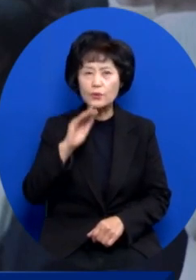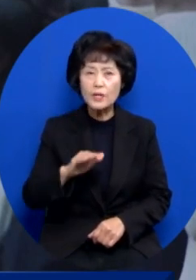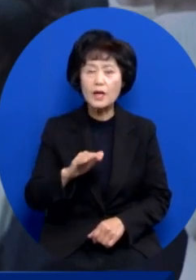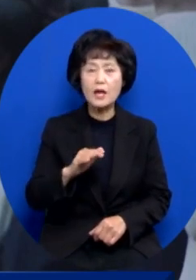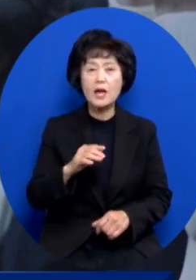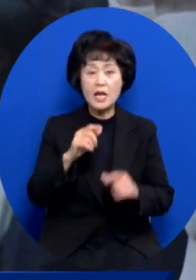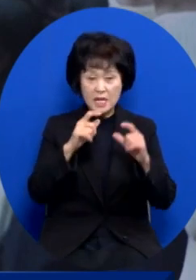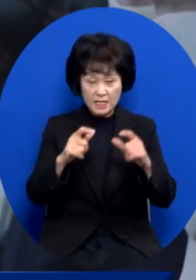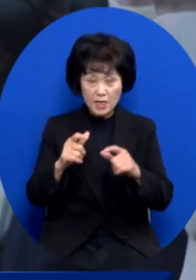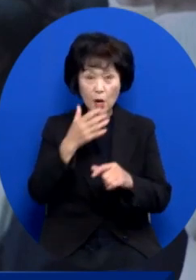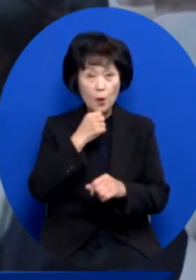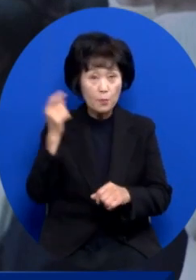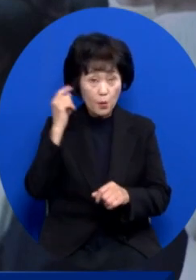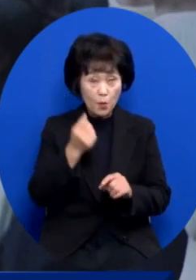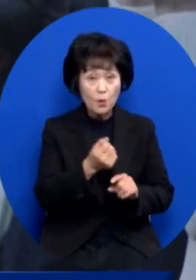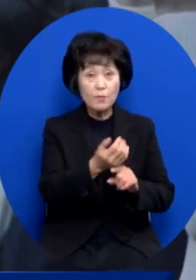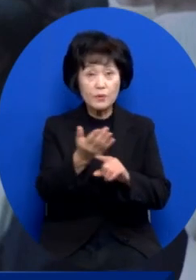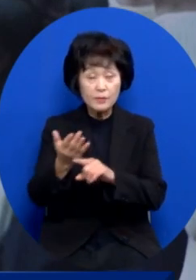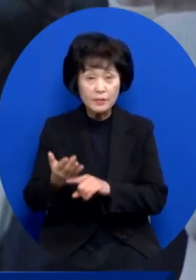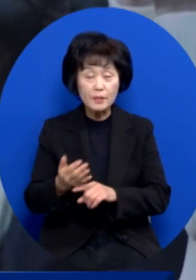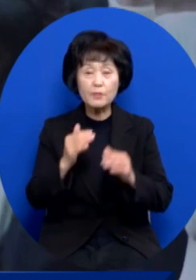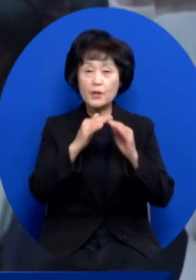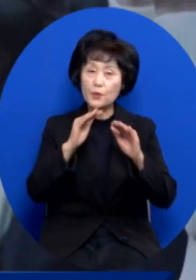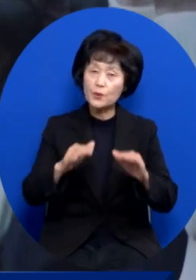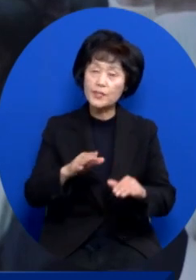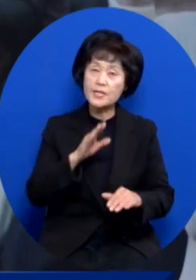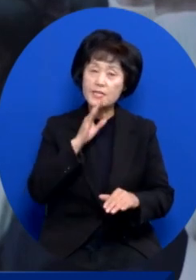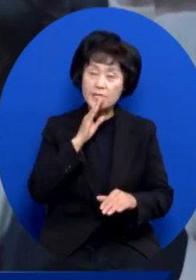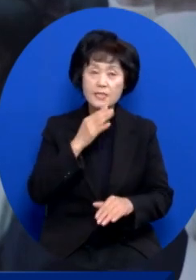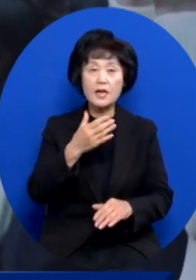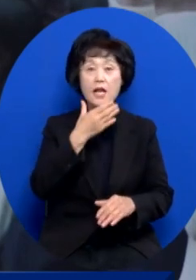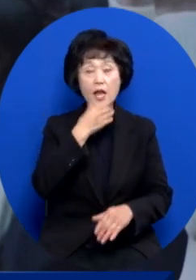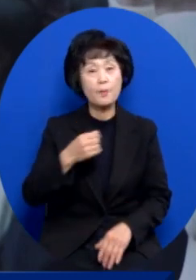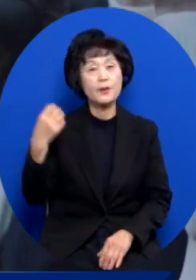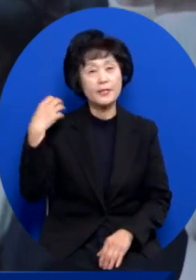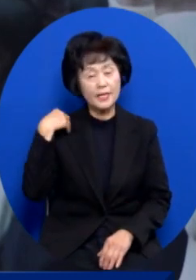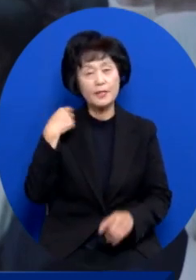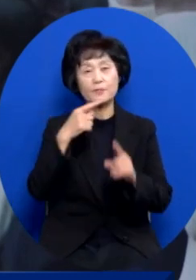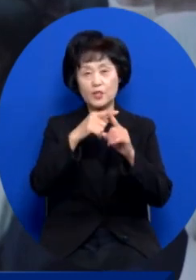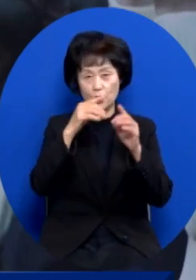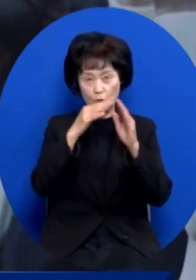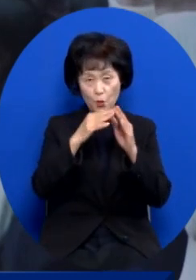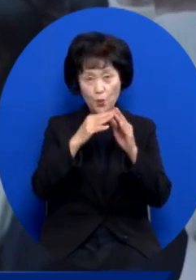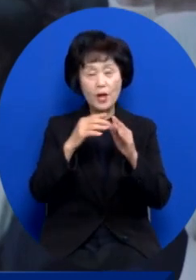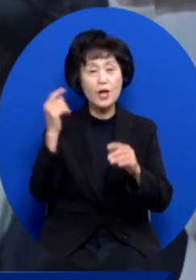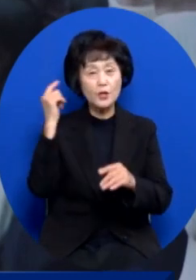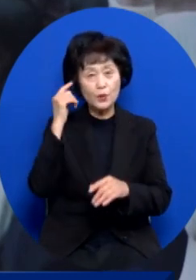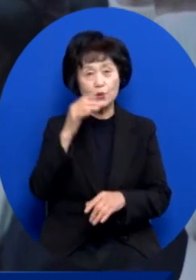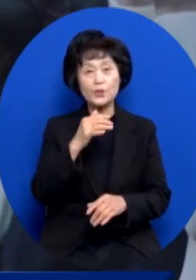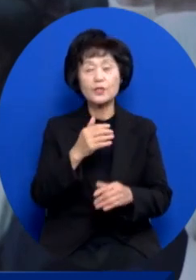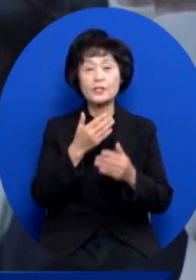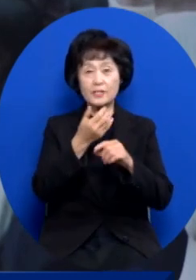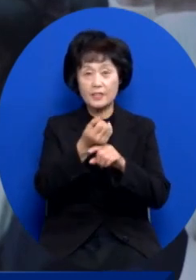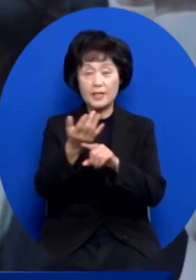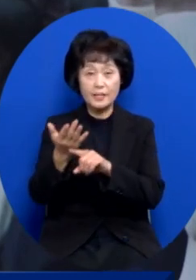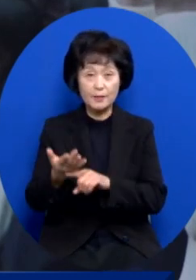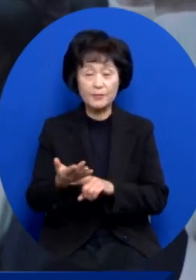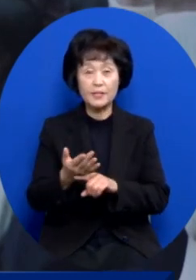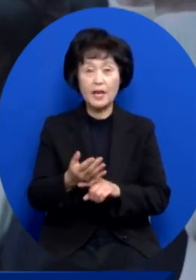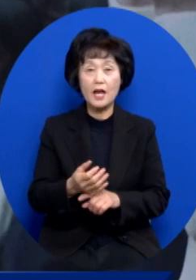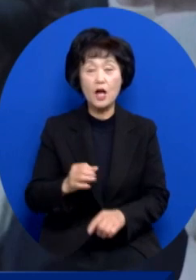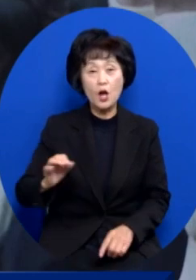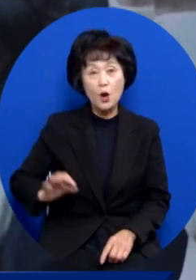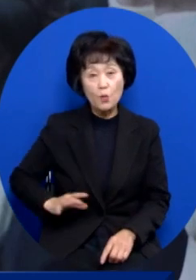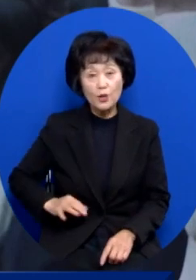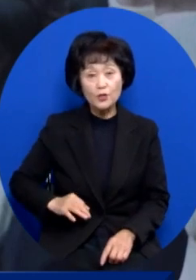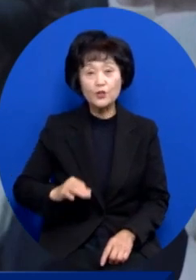가운데 지역에 복음을 전하며 이웃의 진정한 행복을 책임지는 교회가 있습니다. 원주 중부교회가 마련해